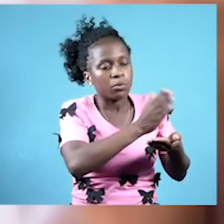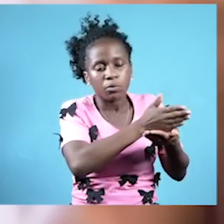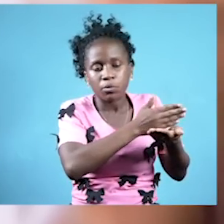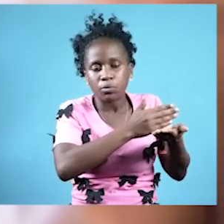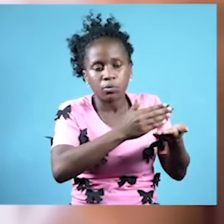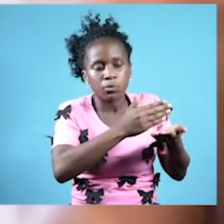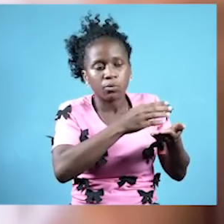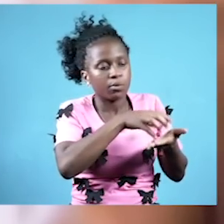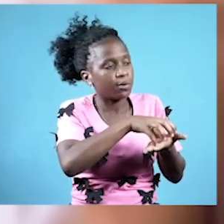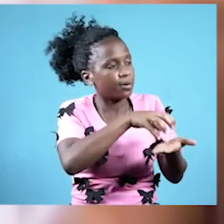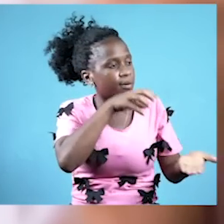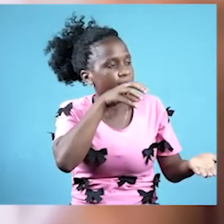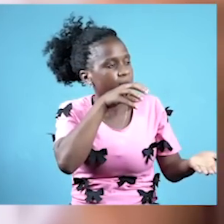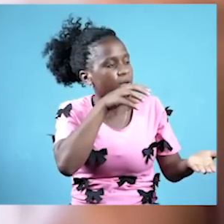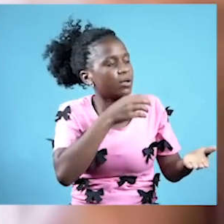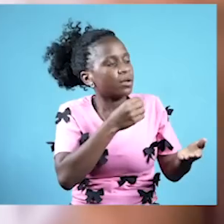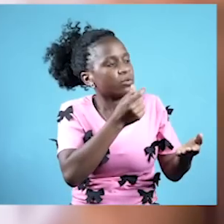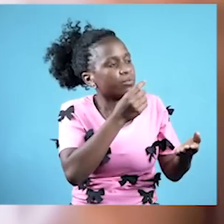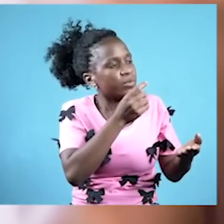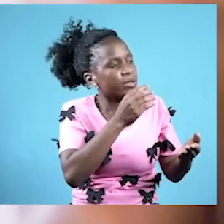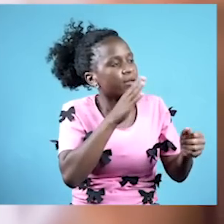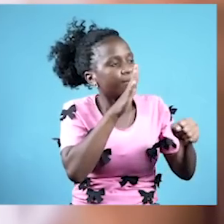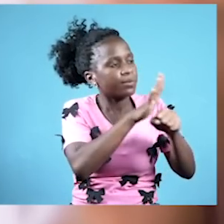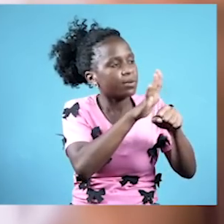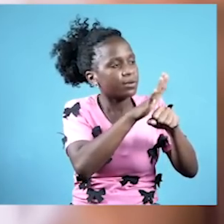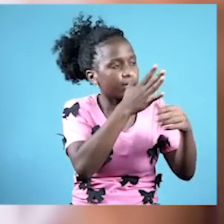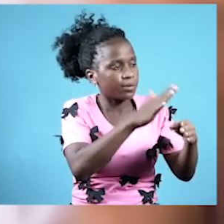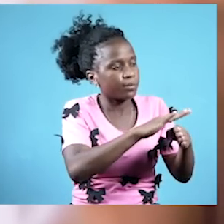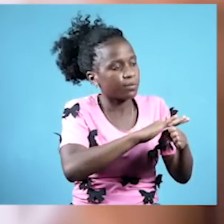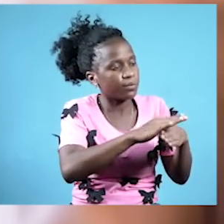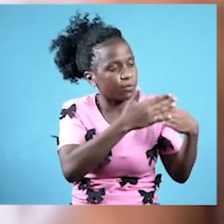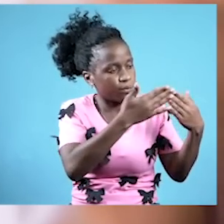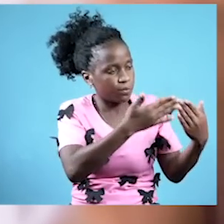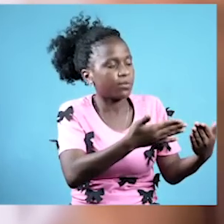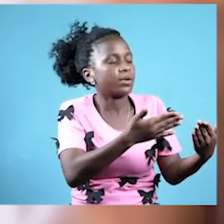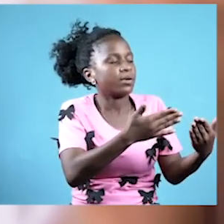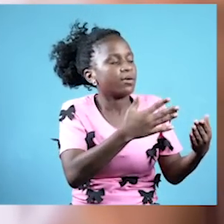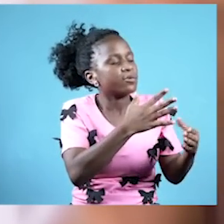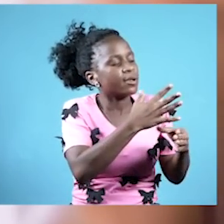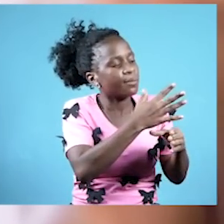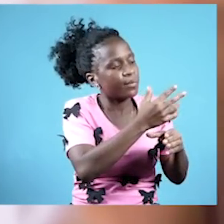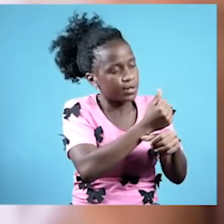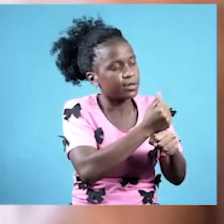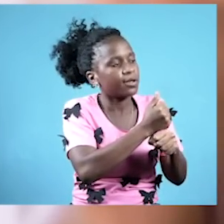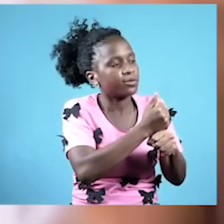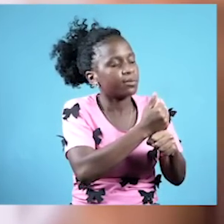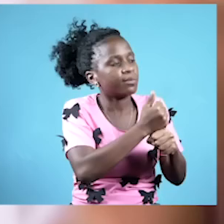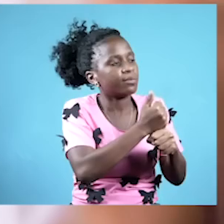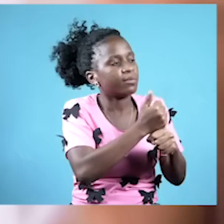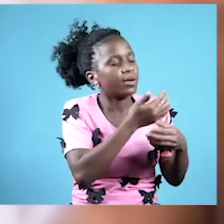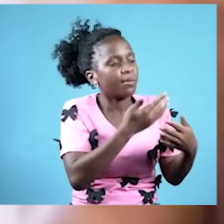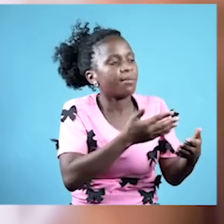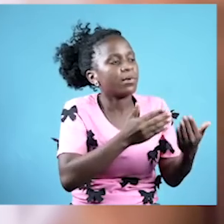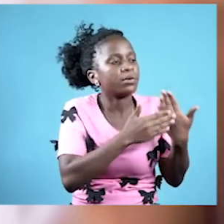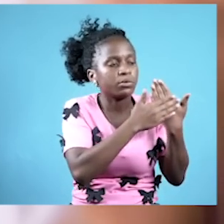nchini. Uchunguzi nadhani ulifanyika na baadaye kaonekana kwamba tuhuma hizo si za kweli. Baada ya yote